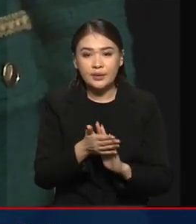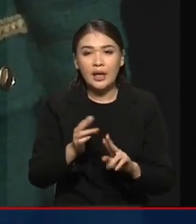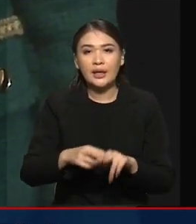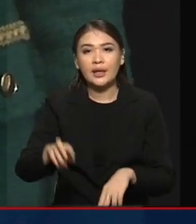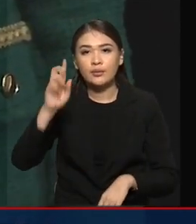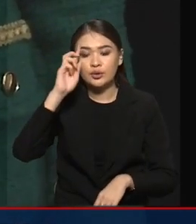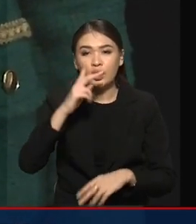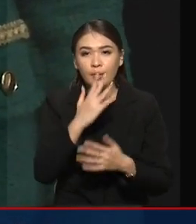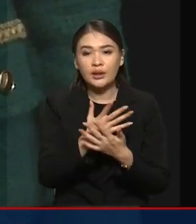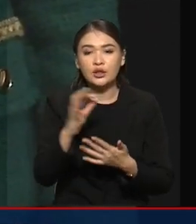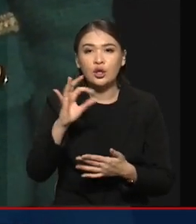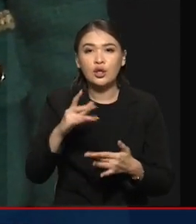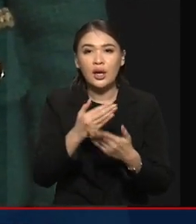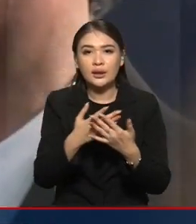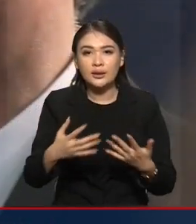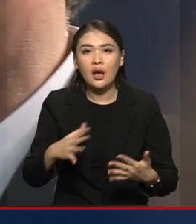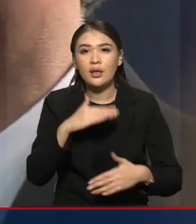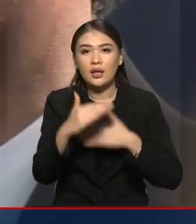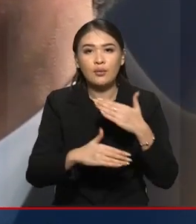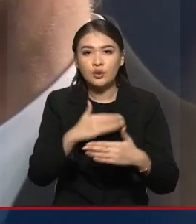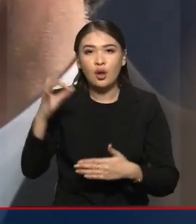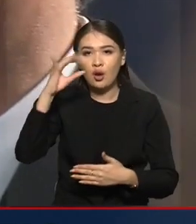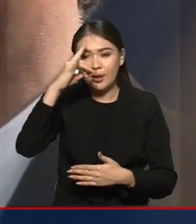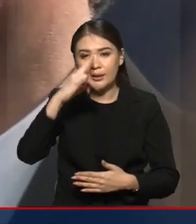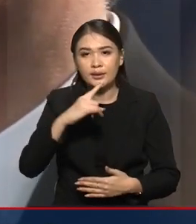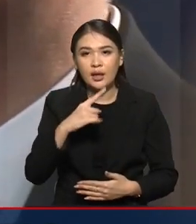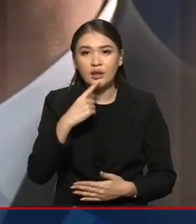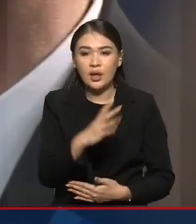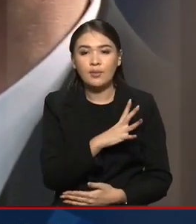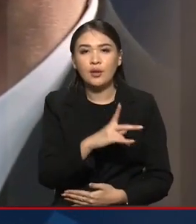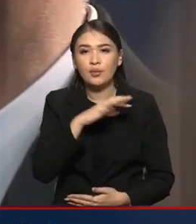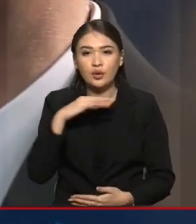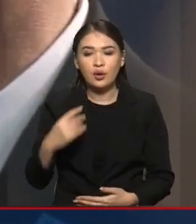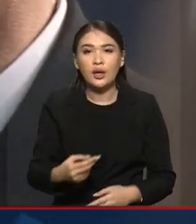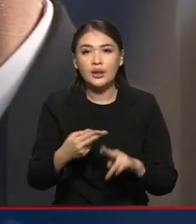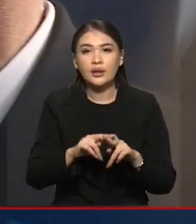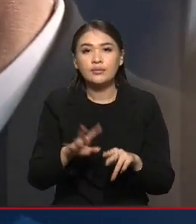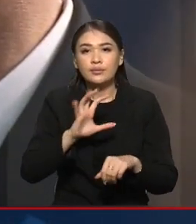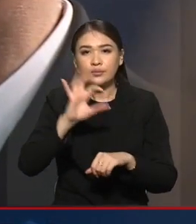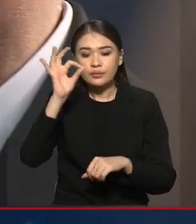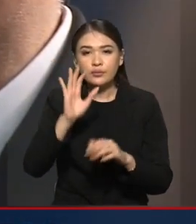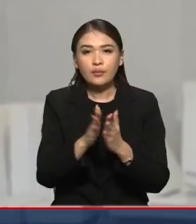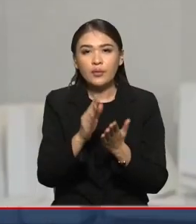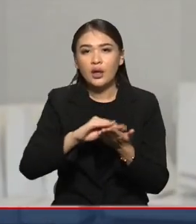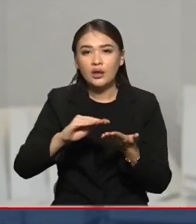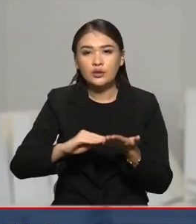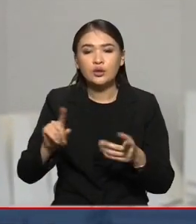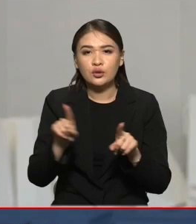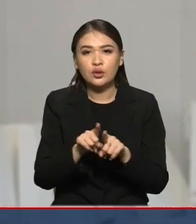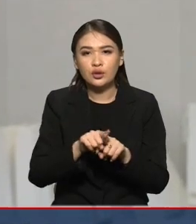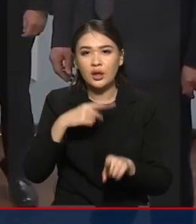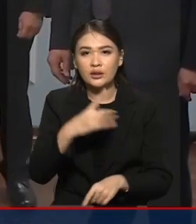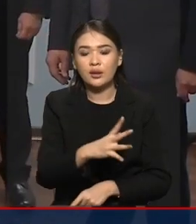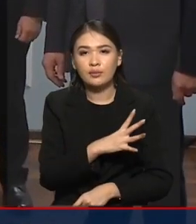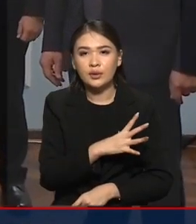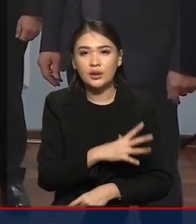жүргізіліп жатқан реформалар, әдебиеттің дамуы туралы әңгіме өрбітті. Президент Тахауи Ахтановтың шығармашылығы туралы да тілге тиек етті. Енді Тахауи